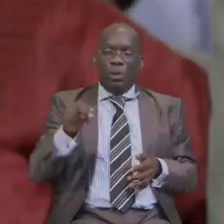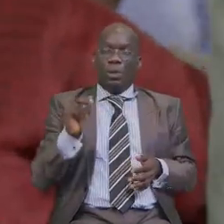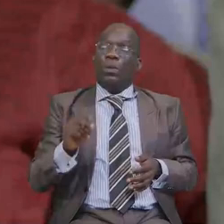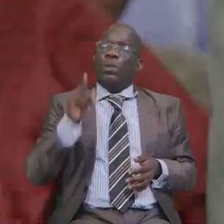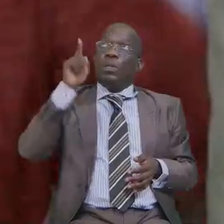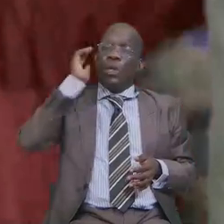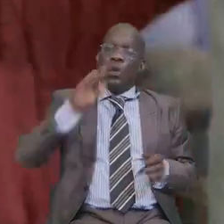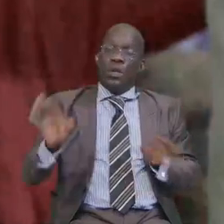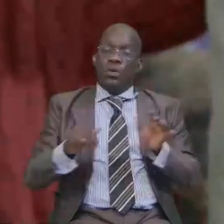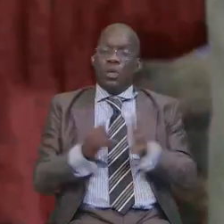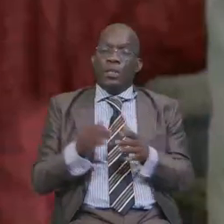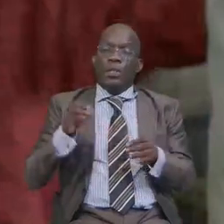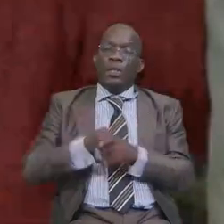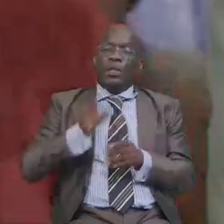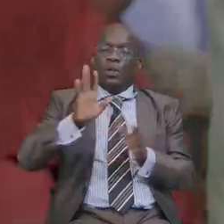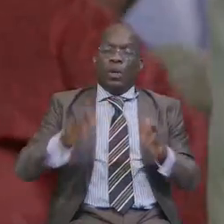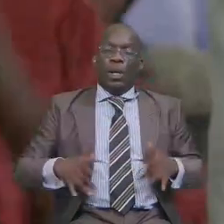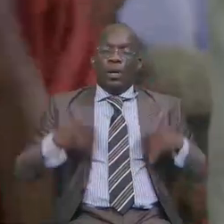Il le fera dans ta vie.